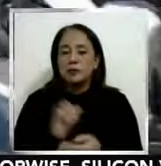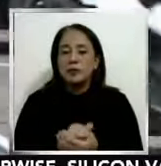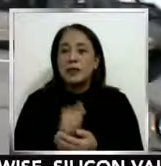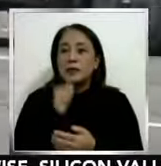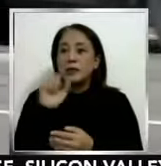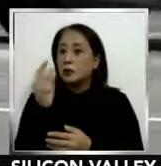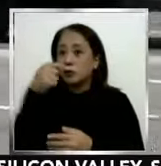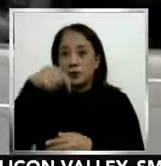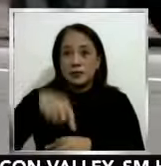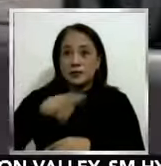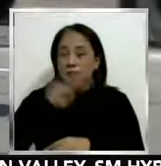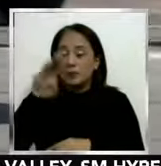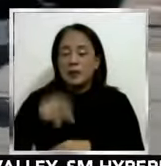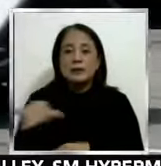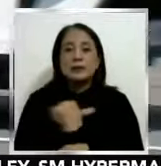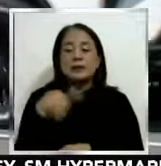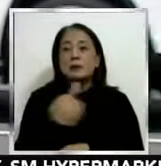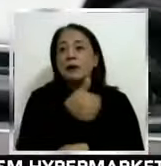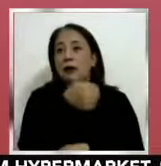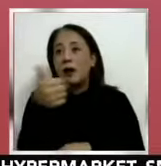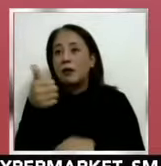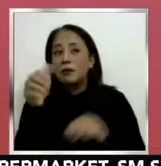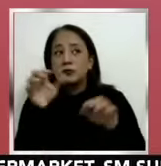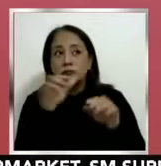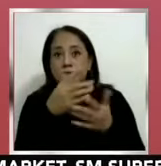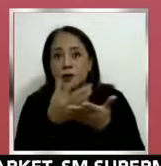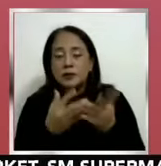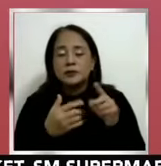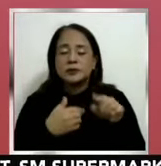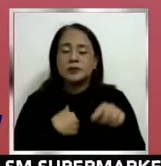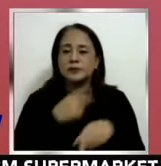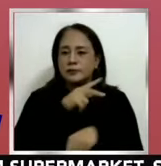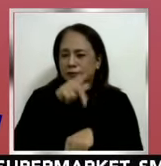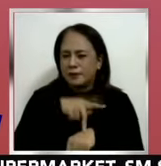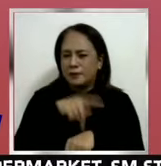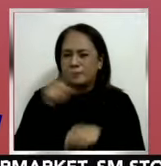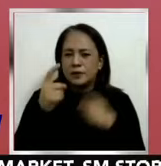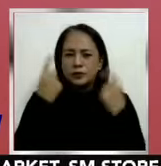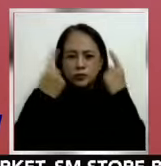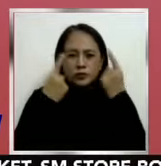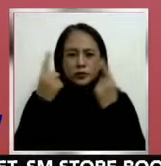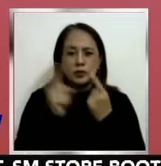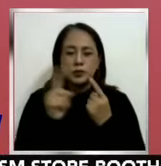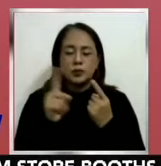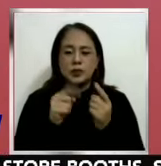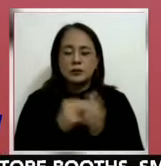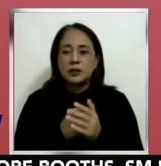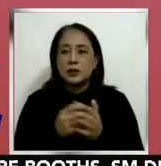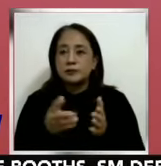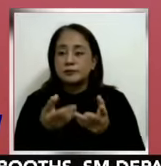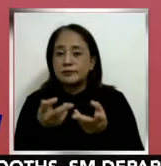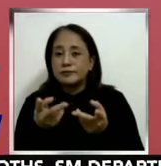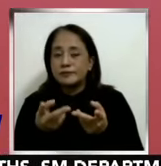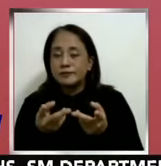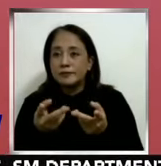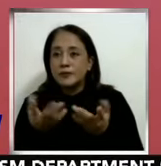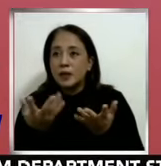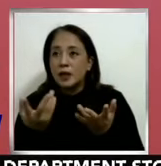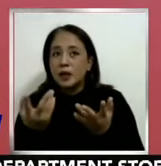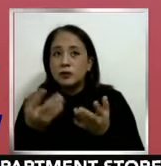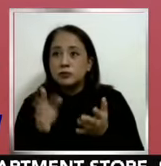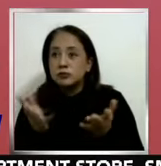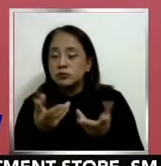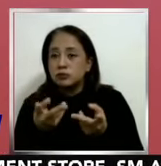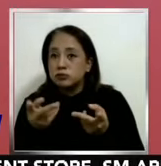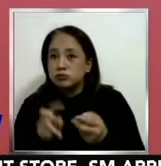kundi pati sa iba pang piling lugar sa bansa. Ang ikukonsidera dito ay yung mga ruta sa buong bansa na